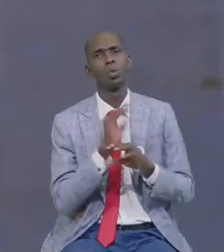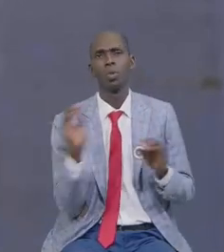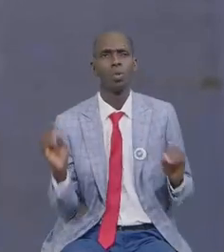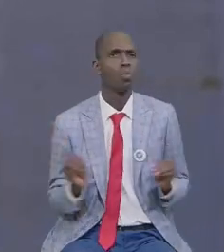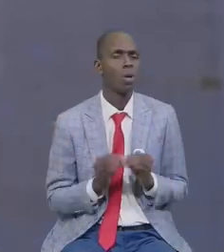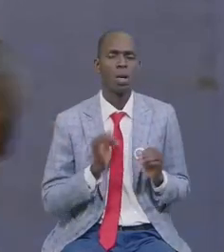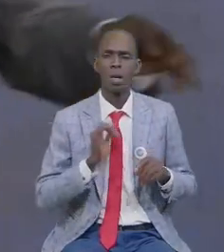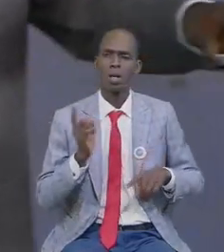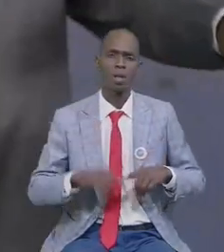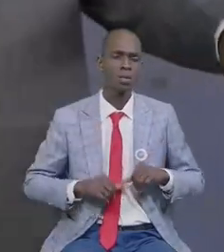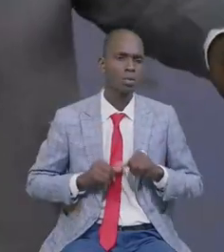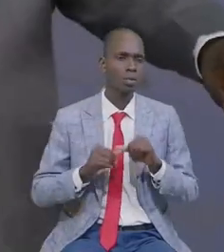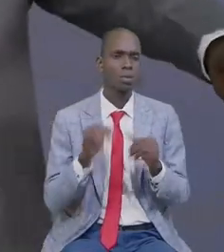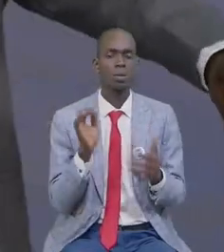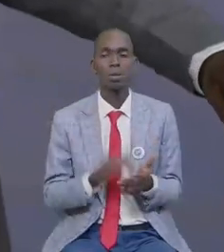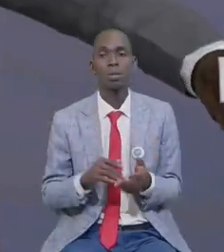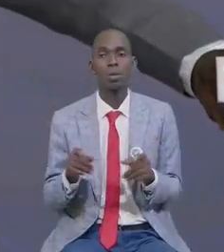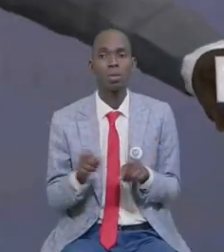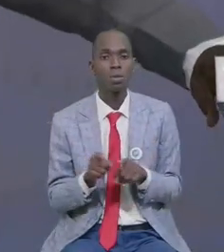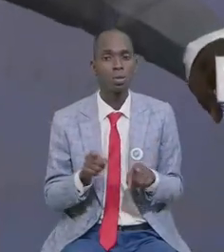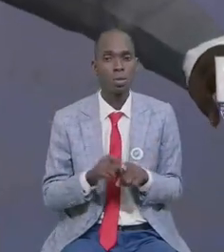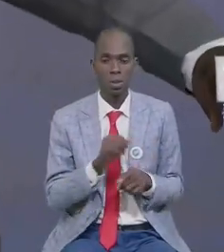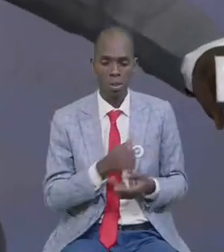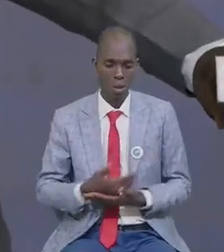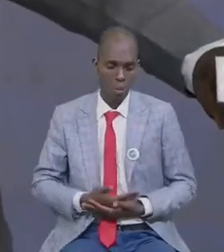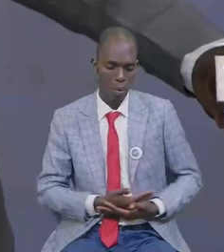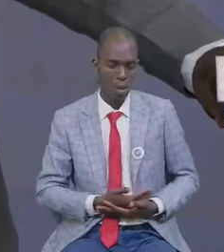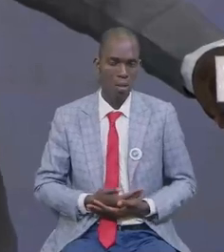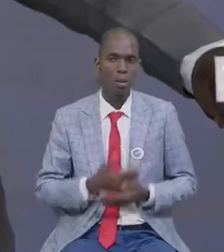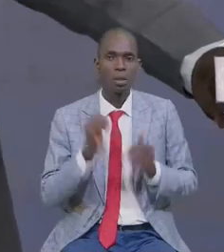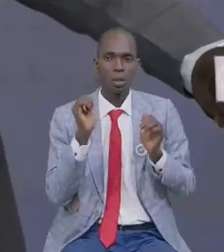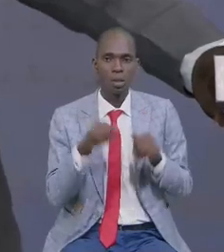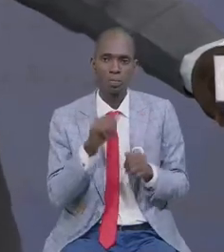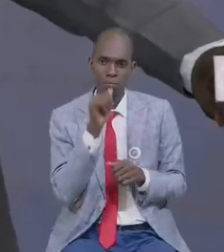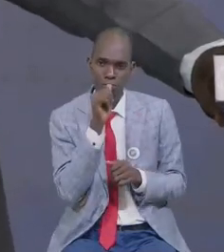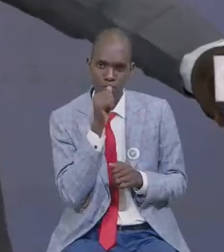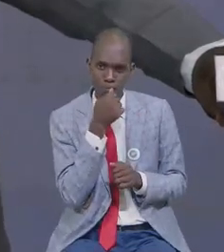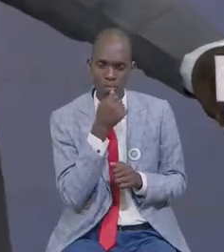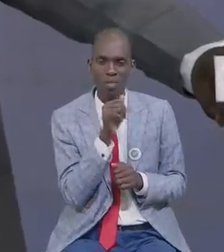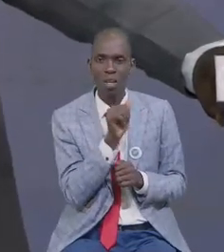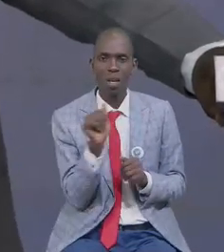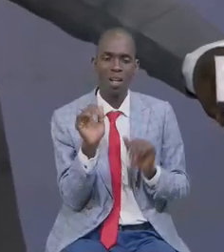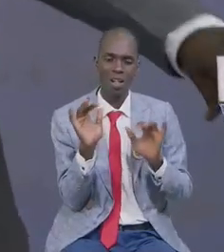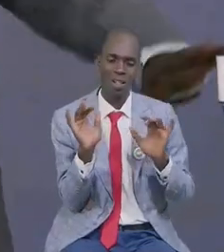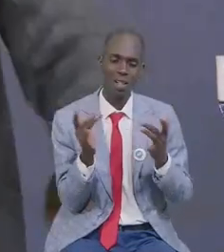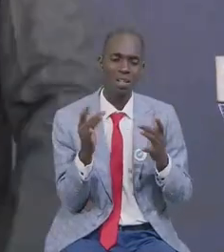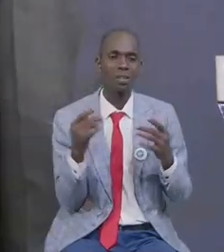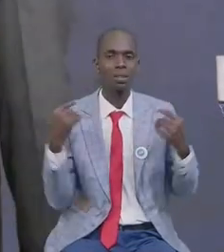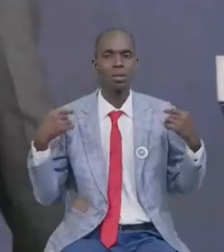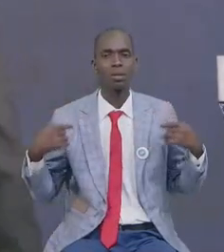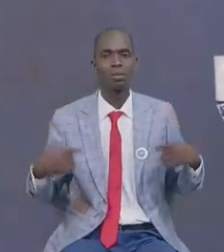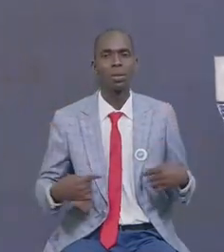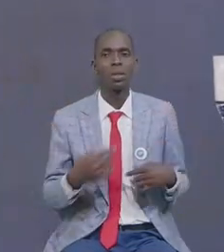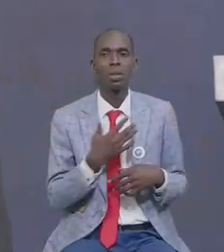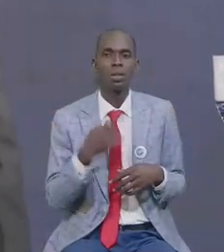continuer. Même un bébé a supporté une légère affliction. Mais